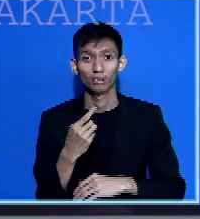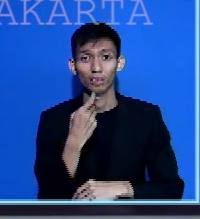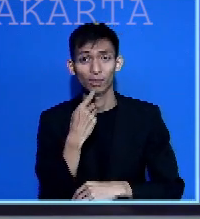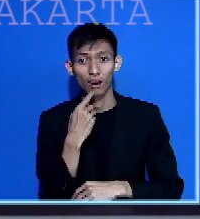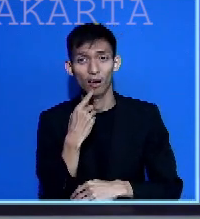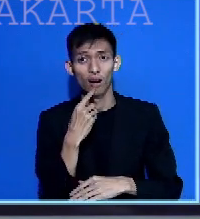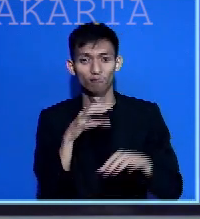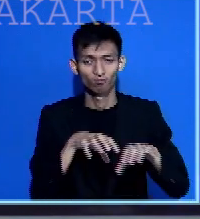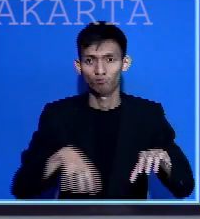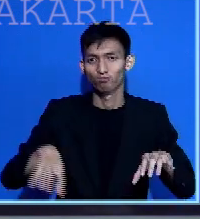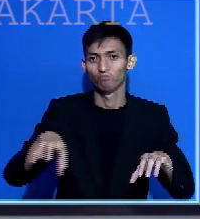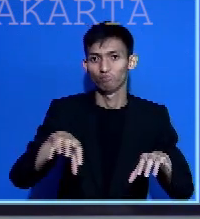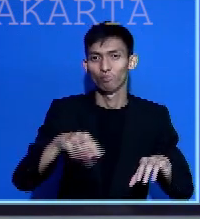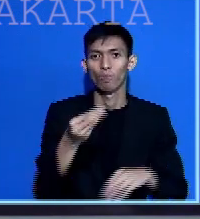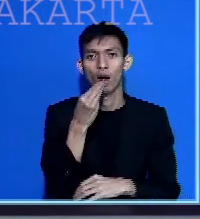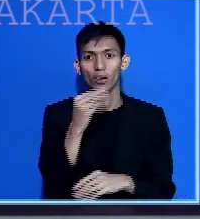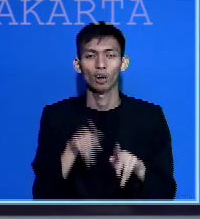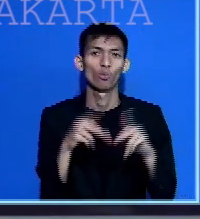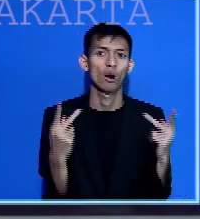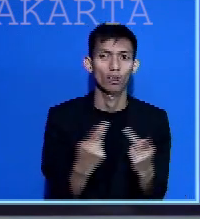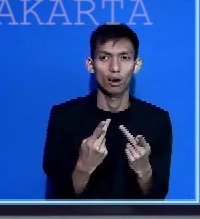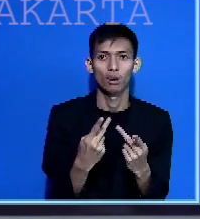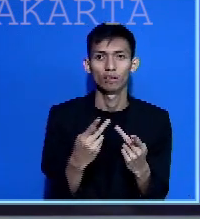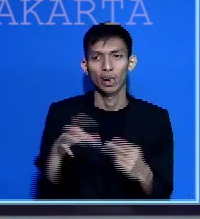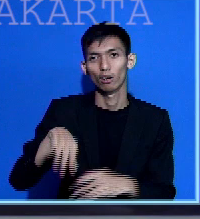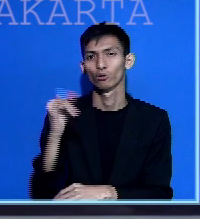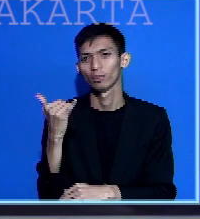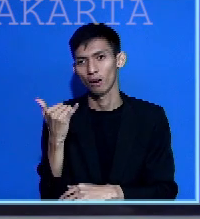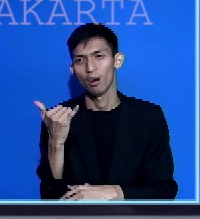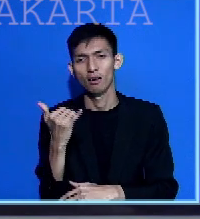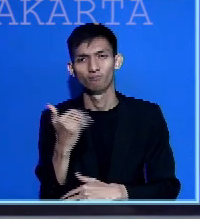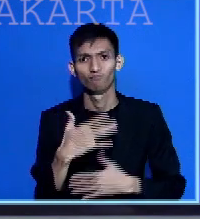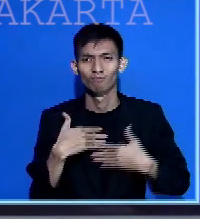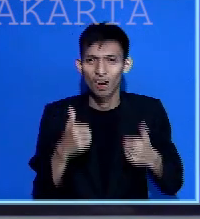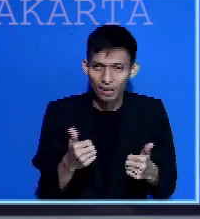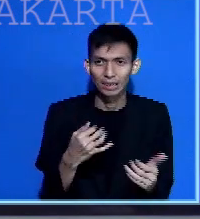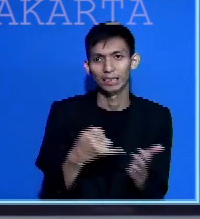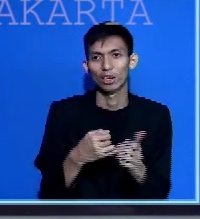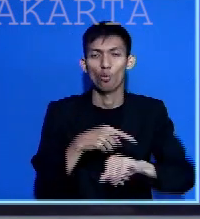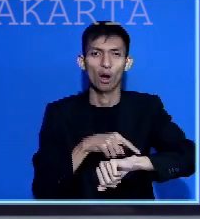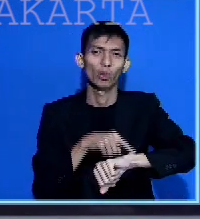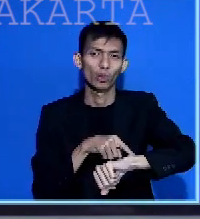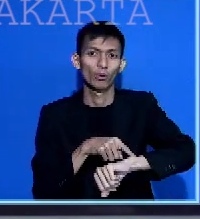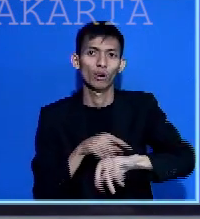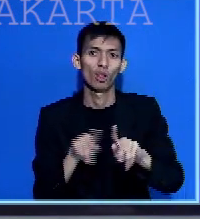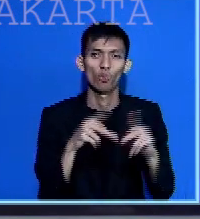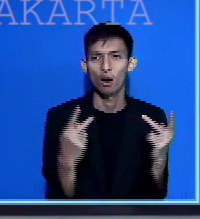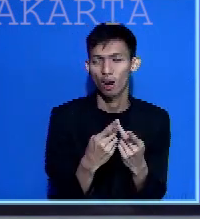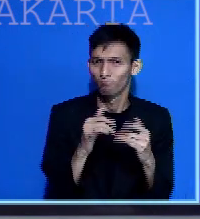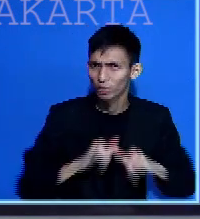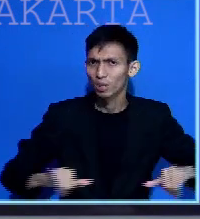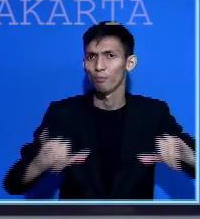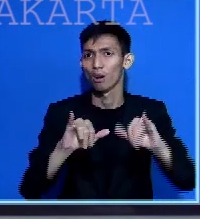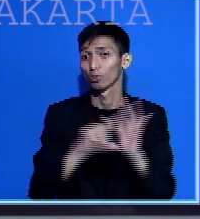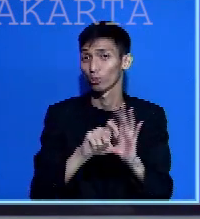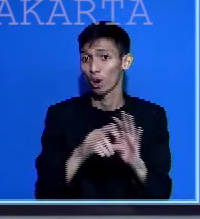banyak tempat makan keluarga di Jogja yang nyaman untuk menghabiskan liburan bersama dengan keluarga. Salah satunya,